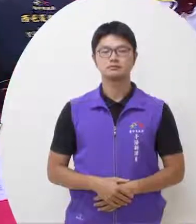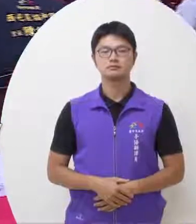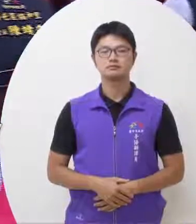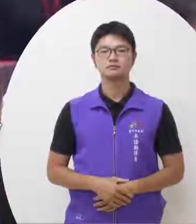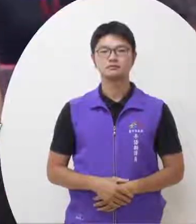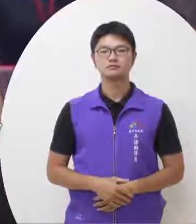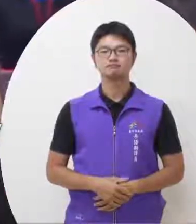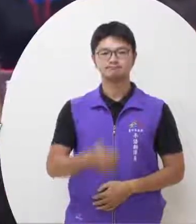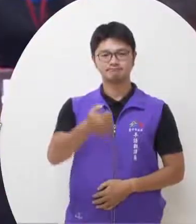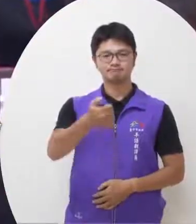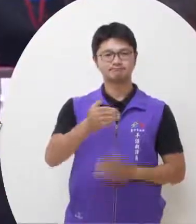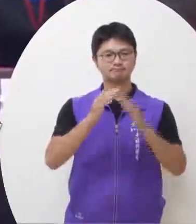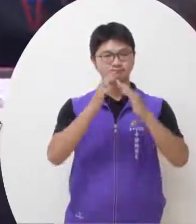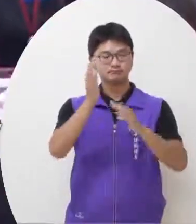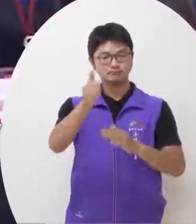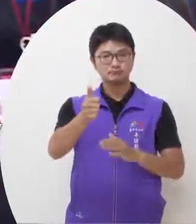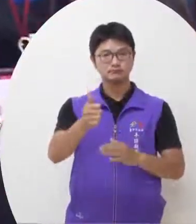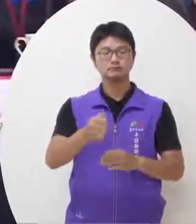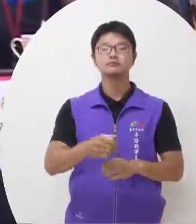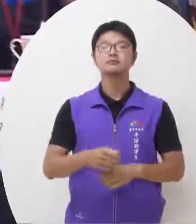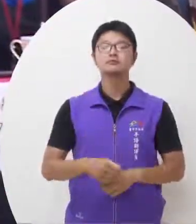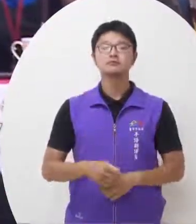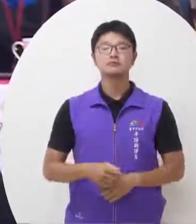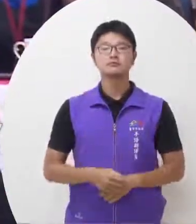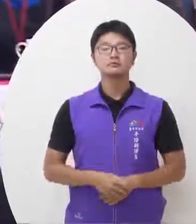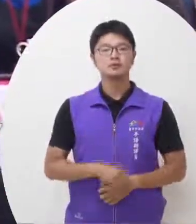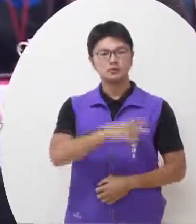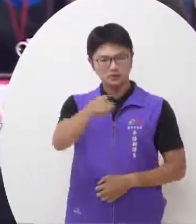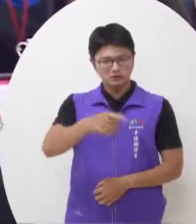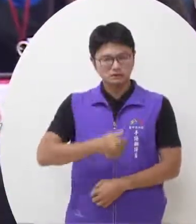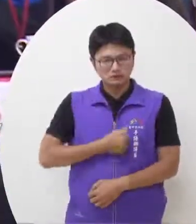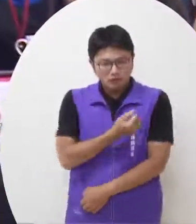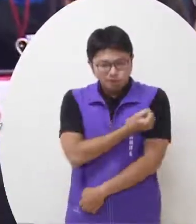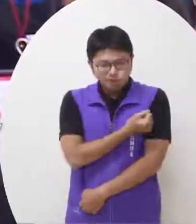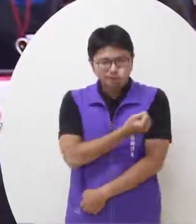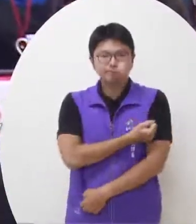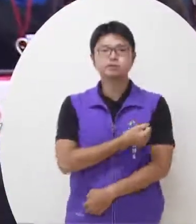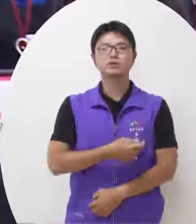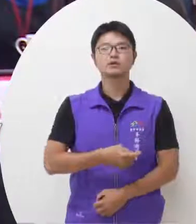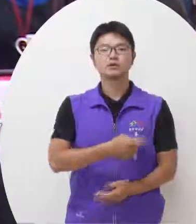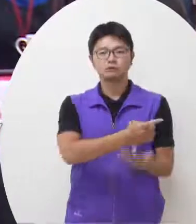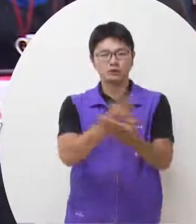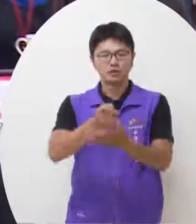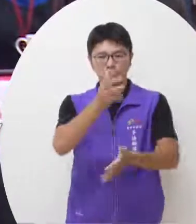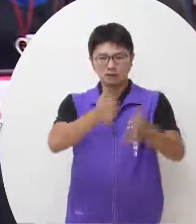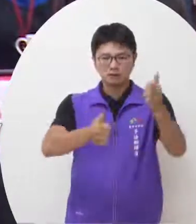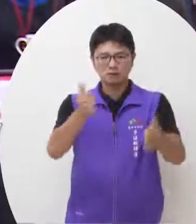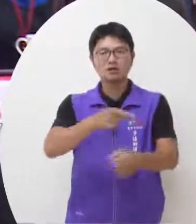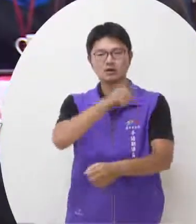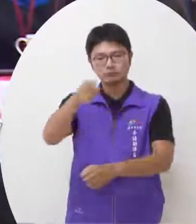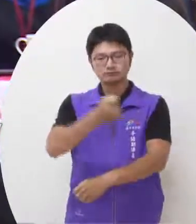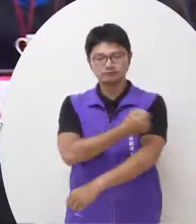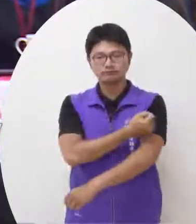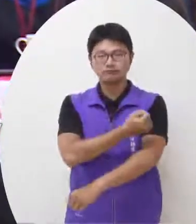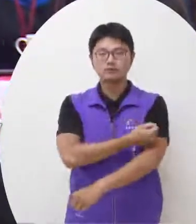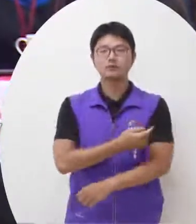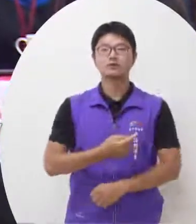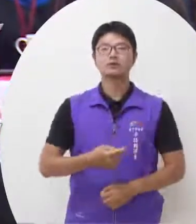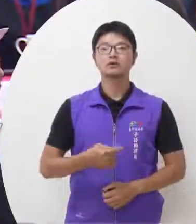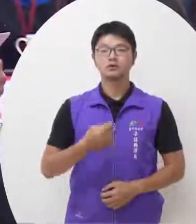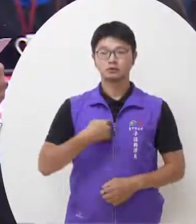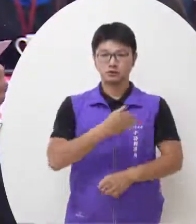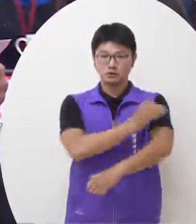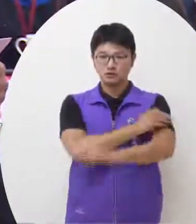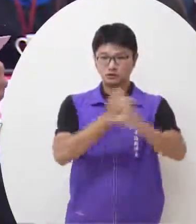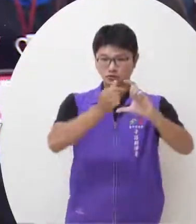谢谢市长哈，好市长哈，这个这么辛苦哈，那各位长官非常辛苦，谢谢。那我们陈区长也